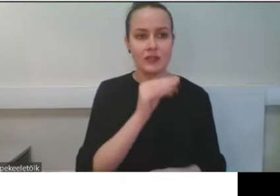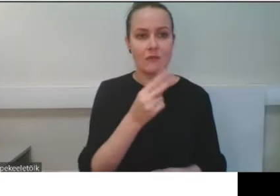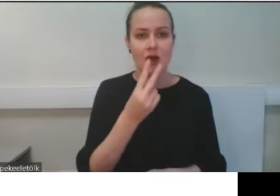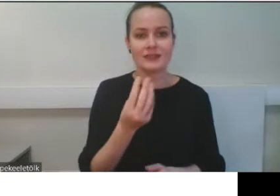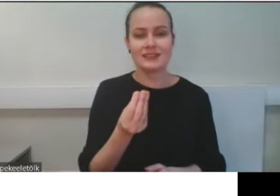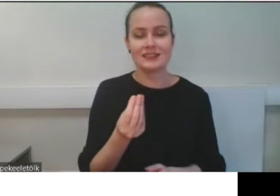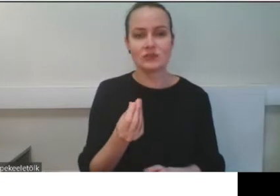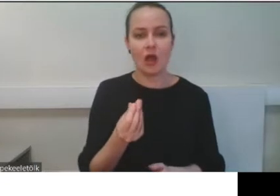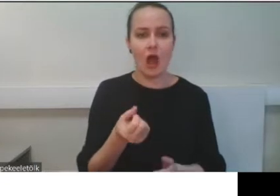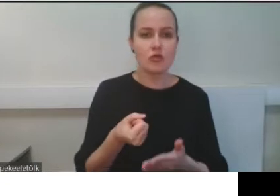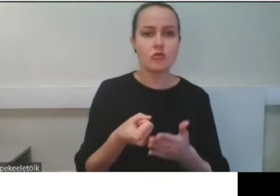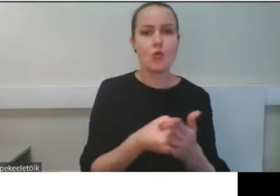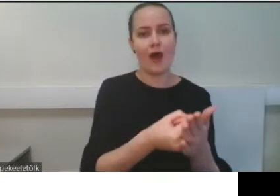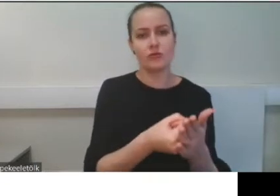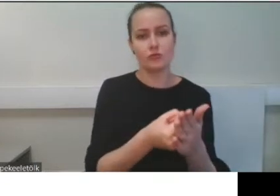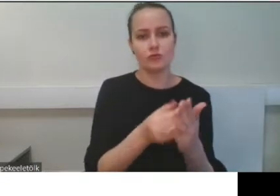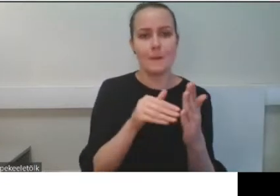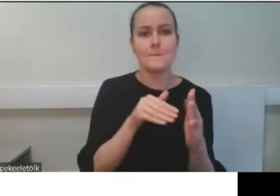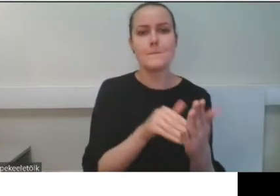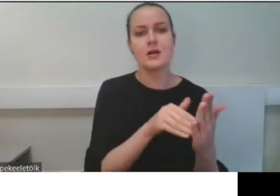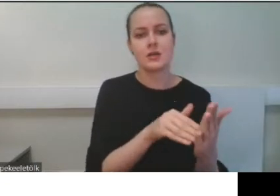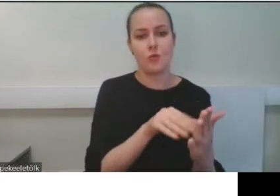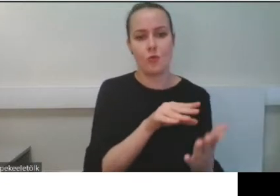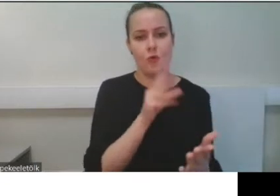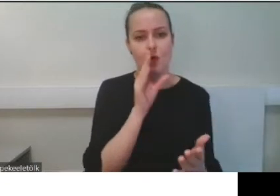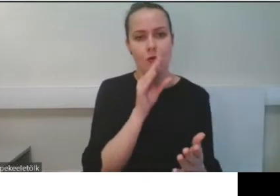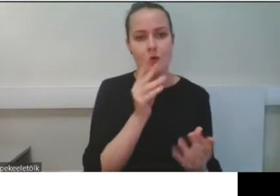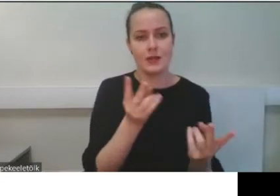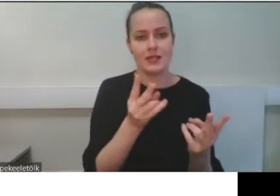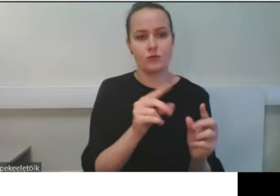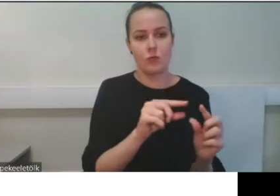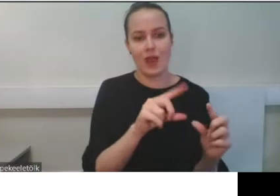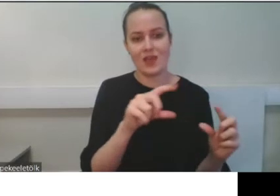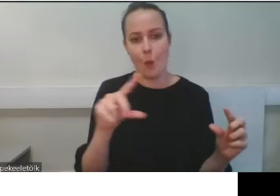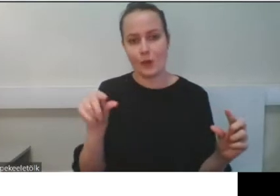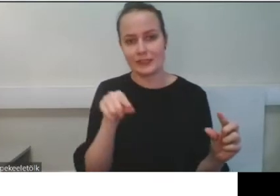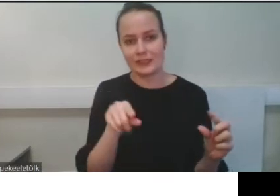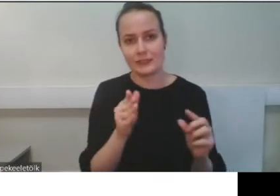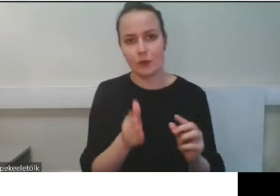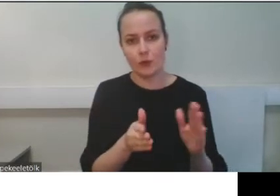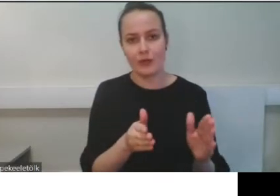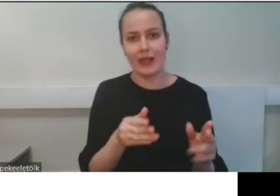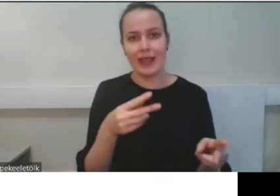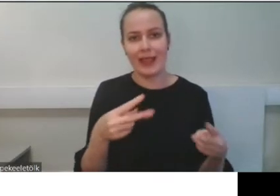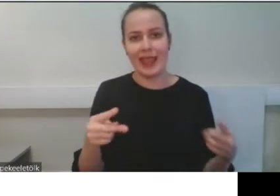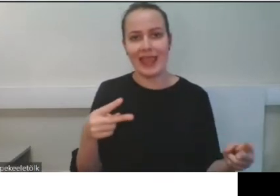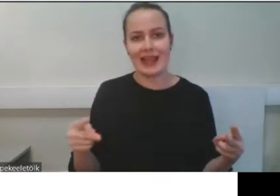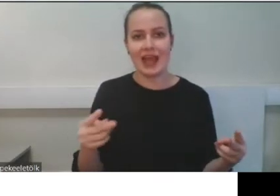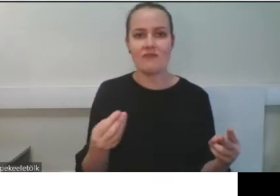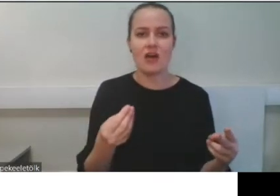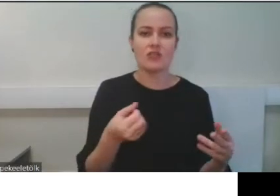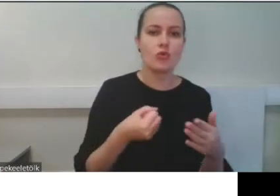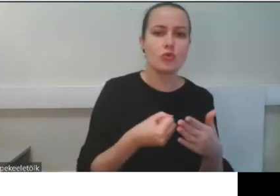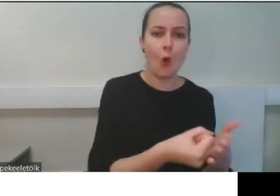töövõimega , siis tööealisi näiteks , et siis on näha , et siin puuetega inimeste vaesuse määr on mõnevõrra